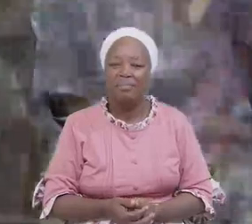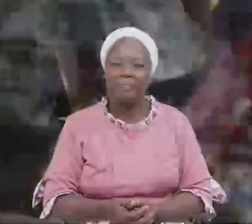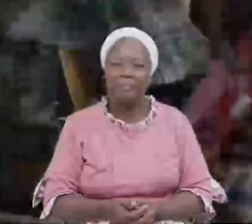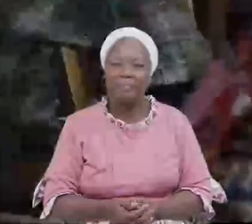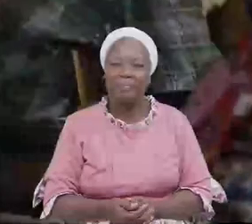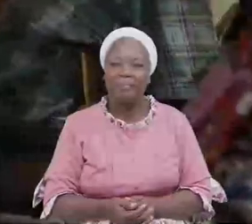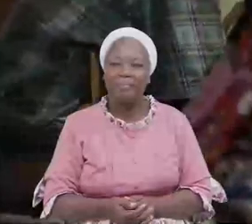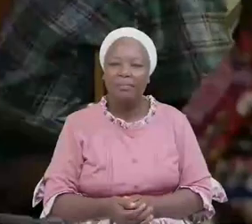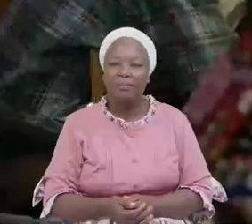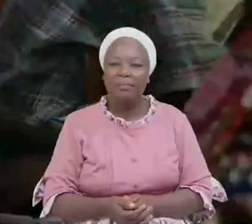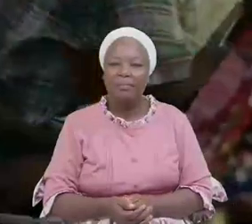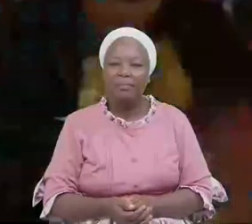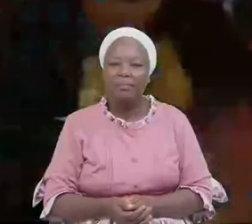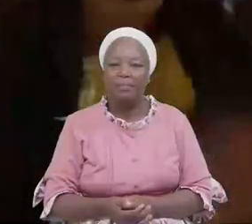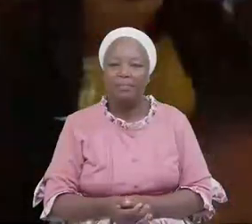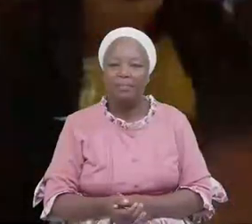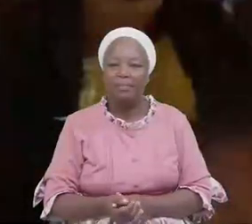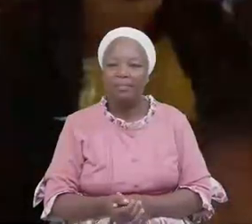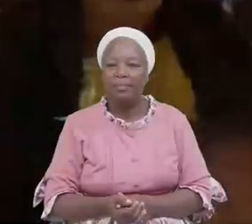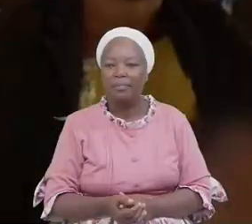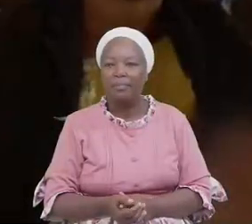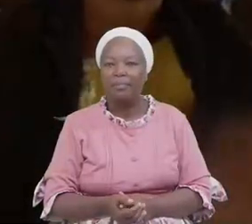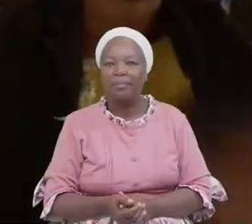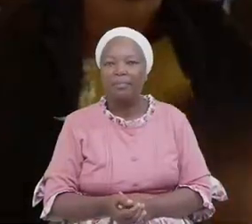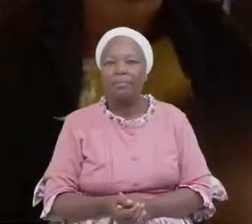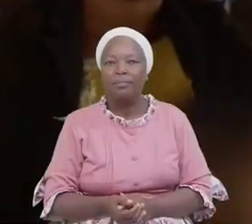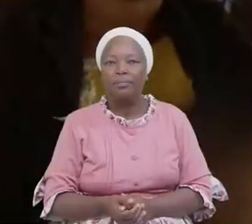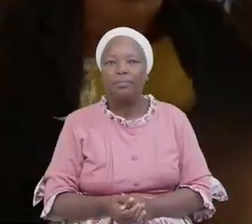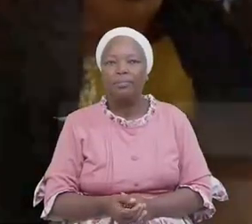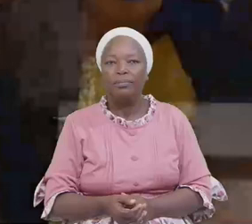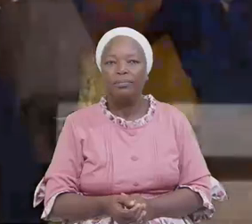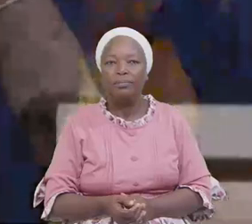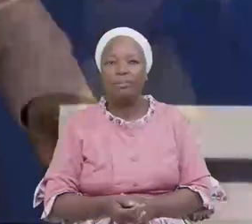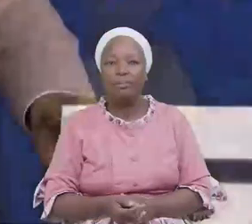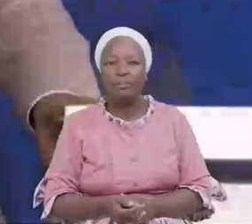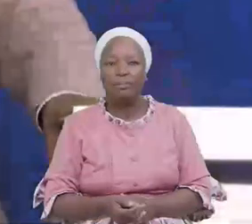battre encore. Mais la semaine qui a suivi, tu as encore repris parce que tu n'as pas le prince de la paix.